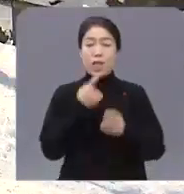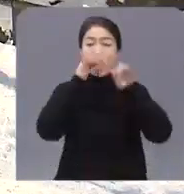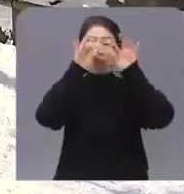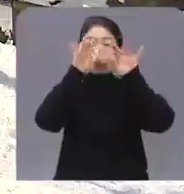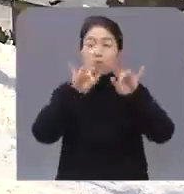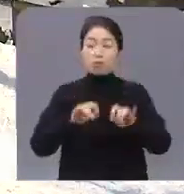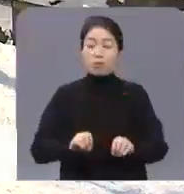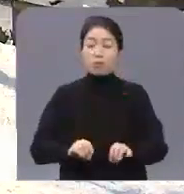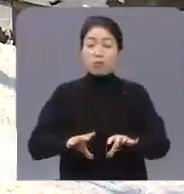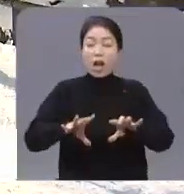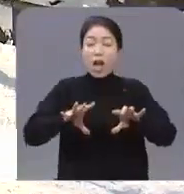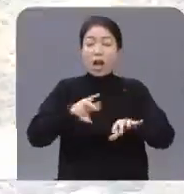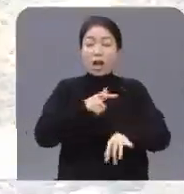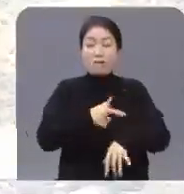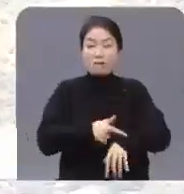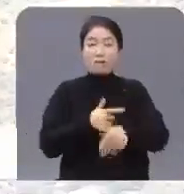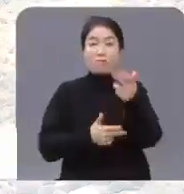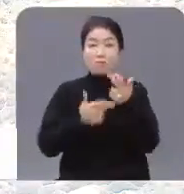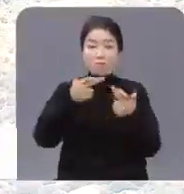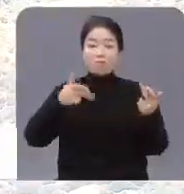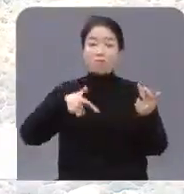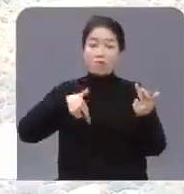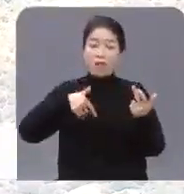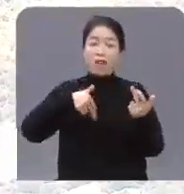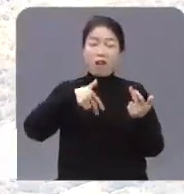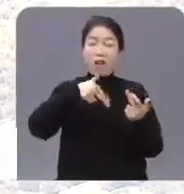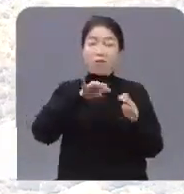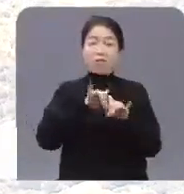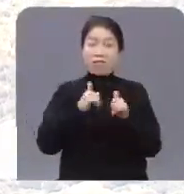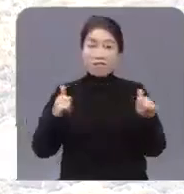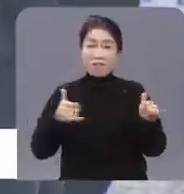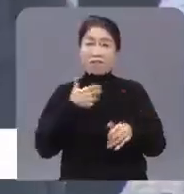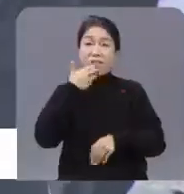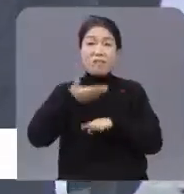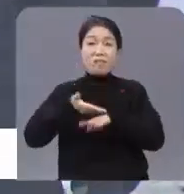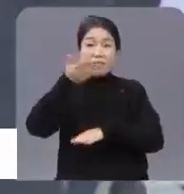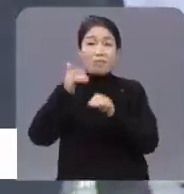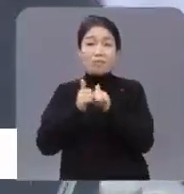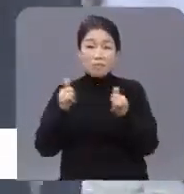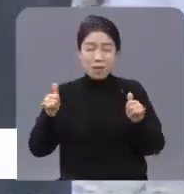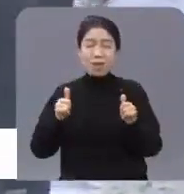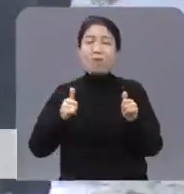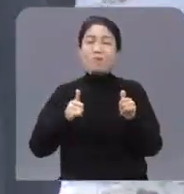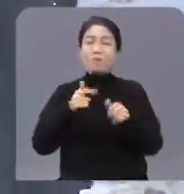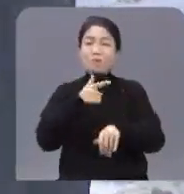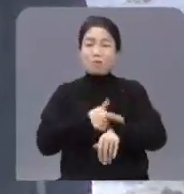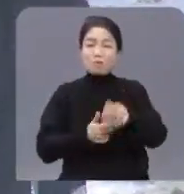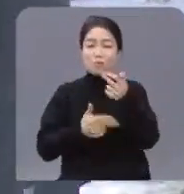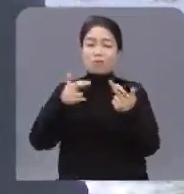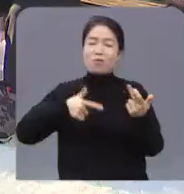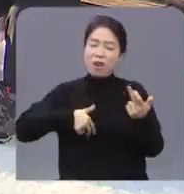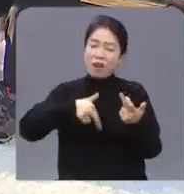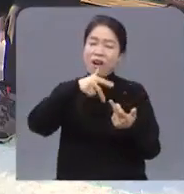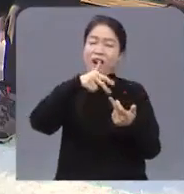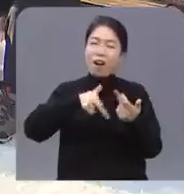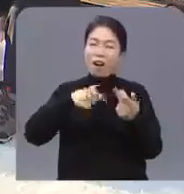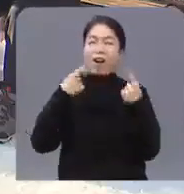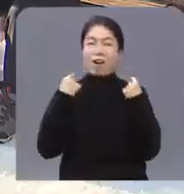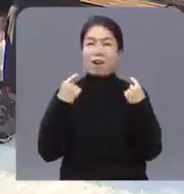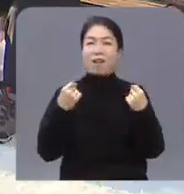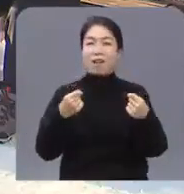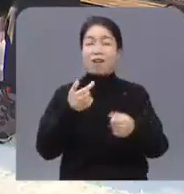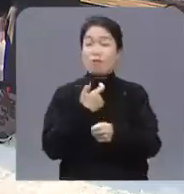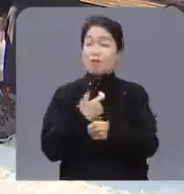눈싸인 무등산을 찾은 사람들 8살을 훌쩍 넘긴 등산객들도 무등산 사랑은 여전합니다 60여년 전